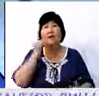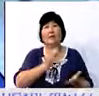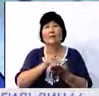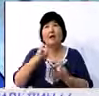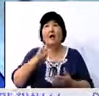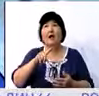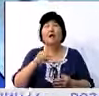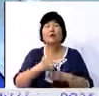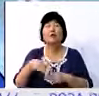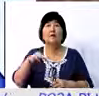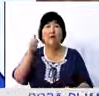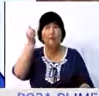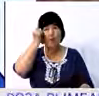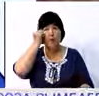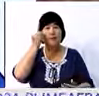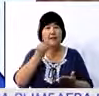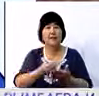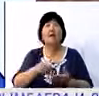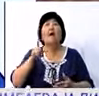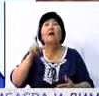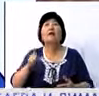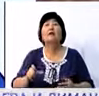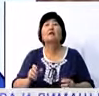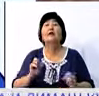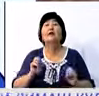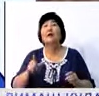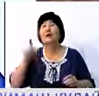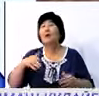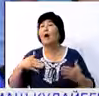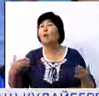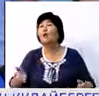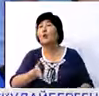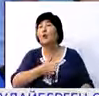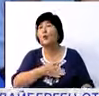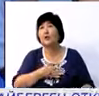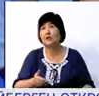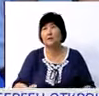газовой отрасли, его помним, ценим как человека, человека большой души.